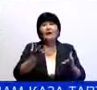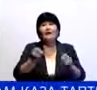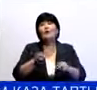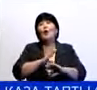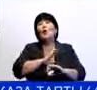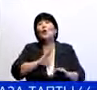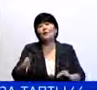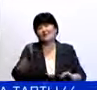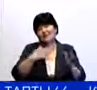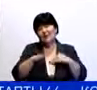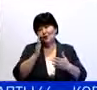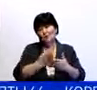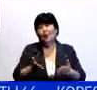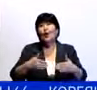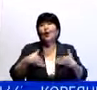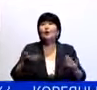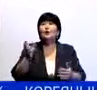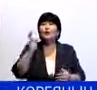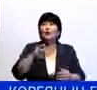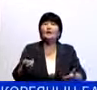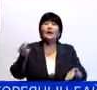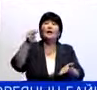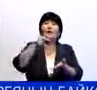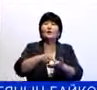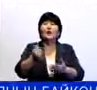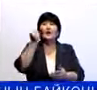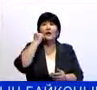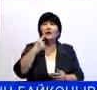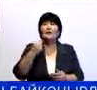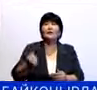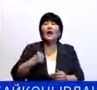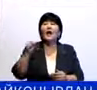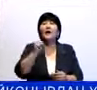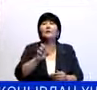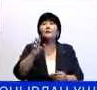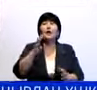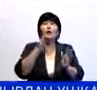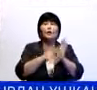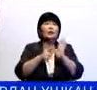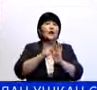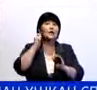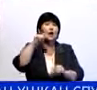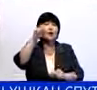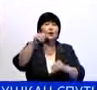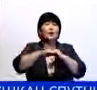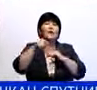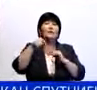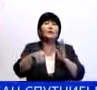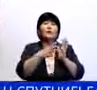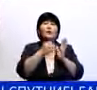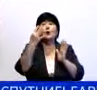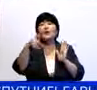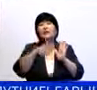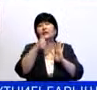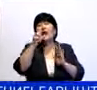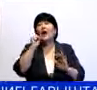өлмейміз деп жүрміз ғой енді. Құттықтай келгендерді тік тұрып қарсы алатын қарт сарбаз Әбдірахман Бәйтіков 97 жаста. Соғыс даласына 1942